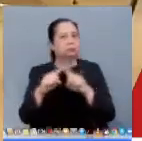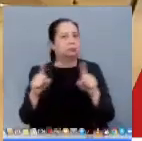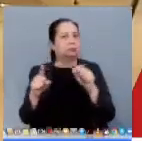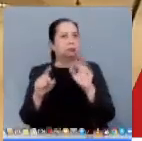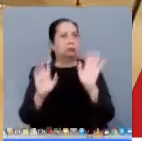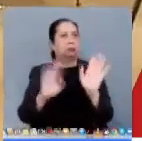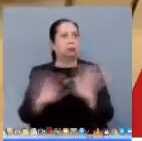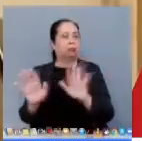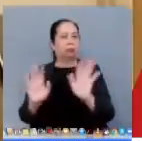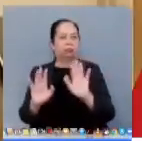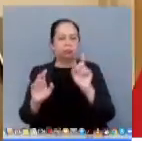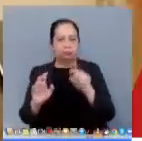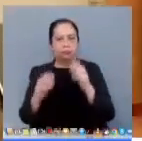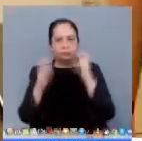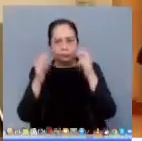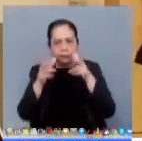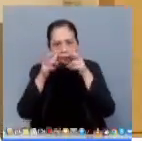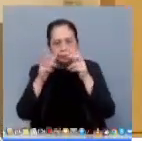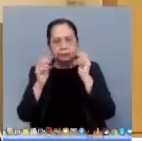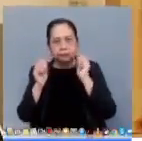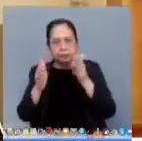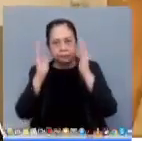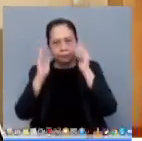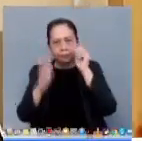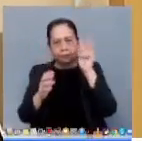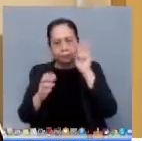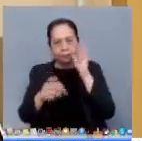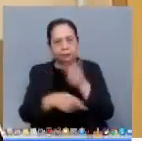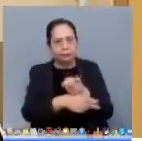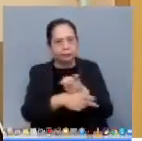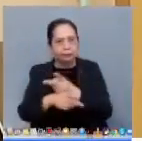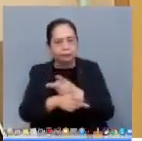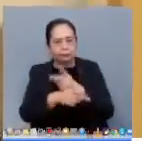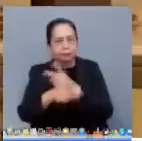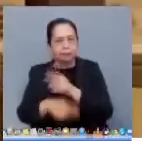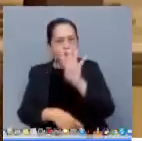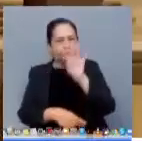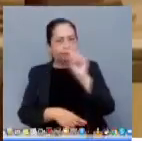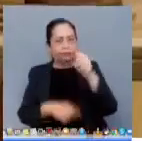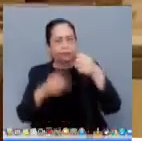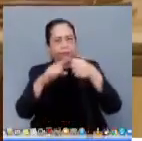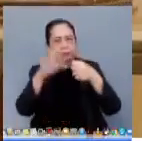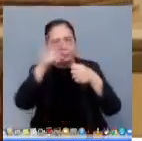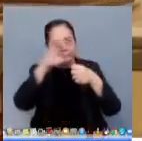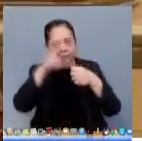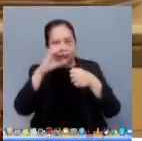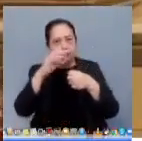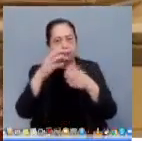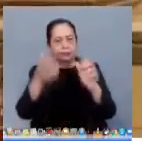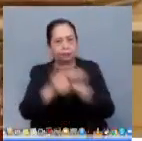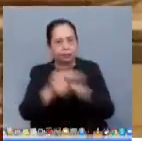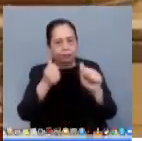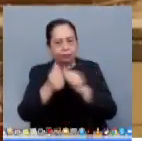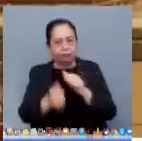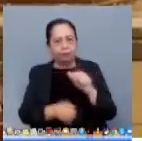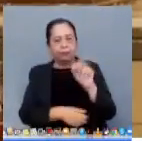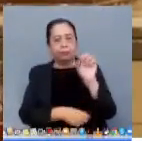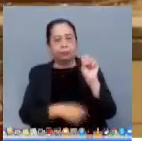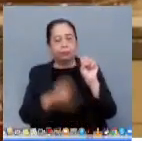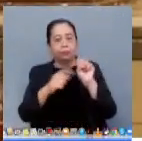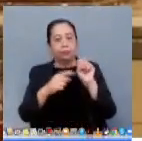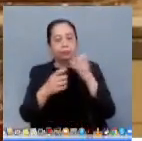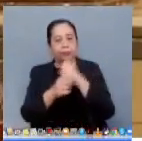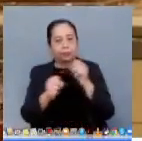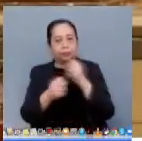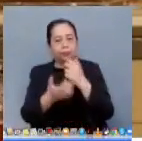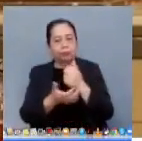kampante. Hinihikayat ng LGU na obserbahin ang 4S, Search and Destroy Breeding Places, Secure Self-Protection,